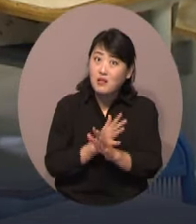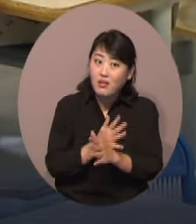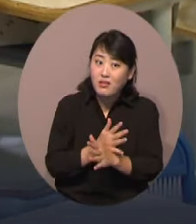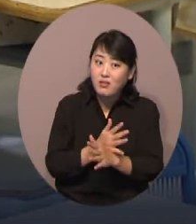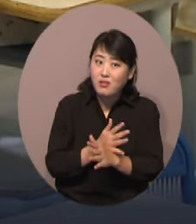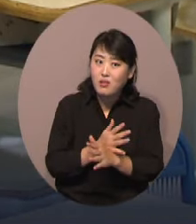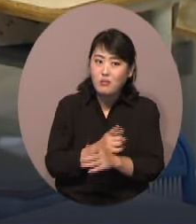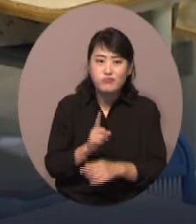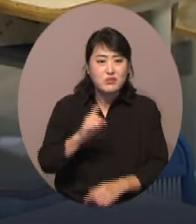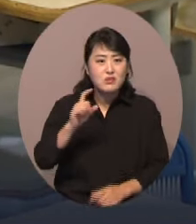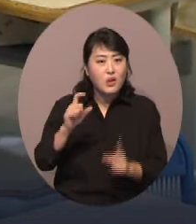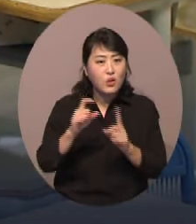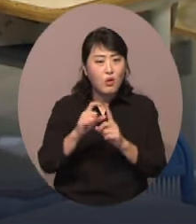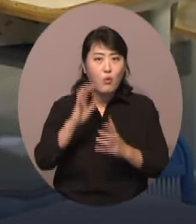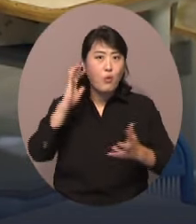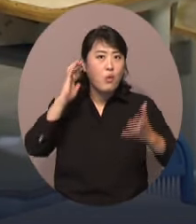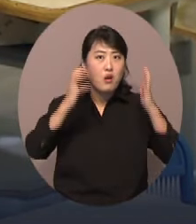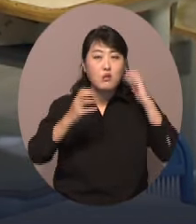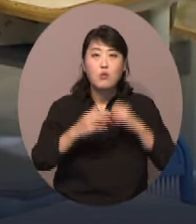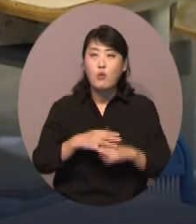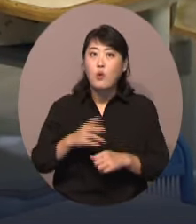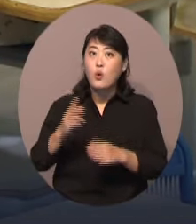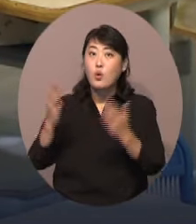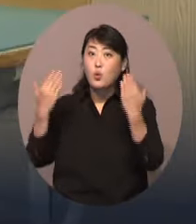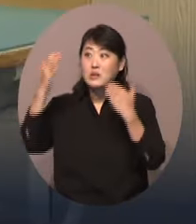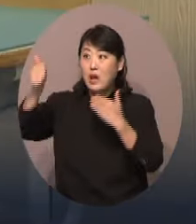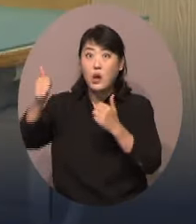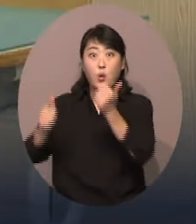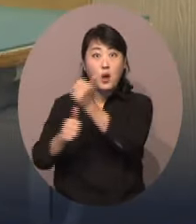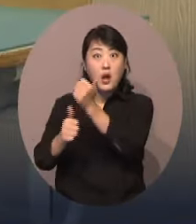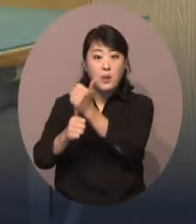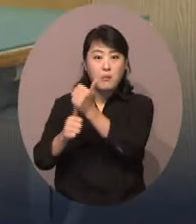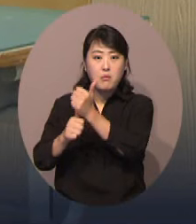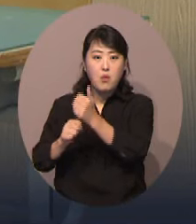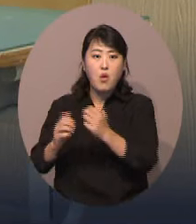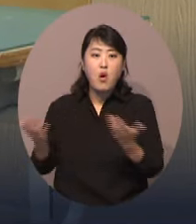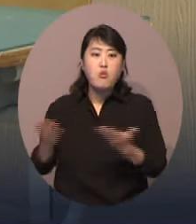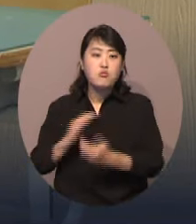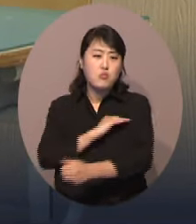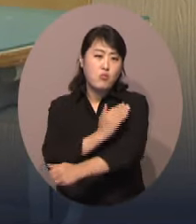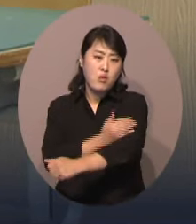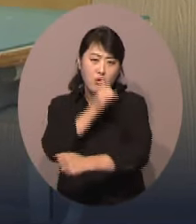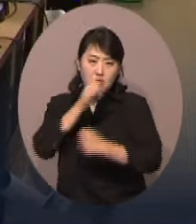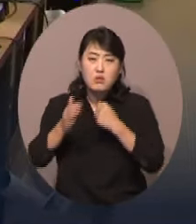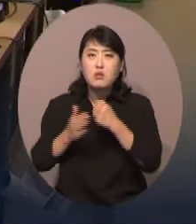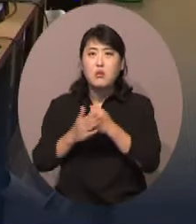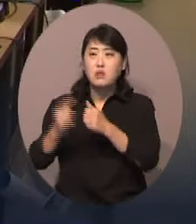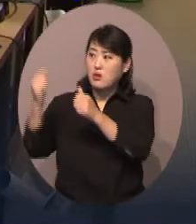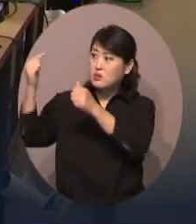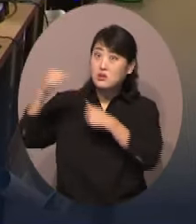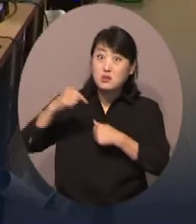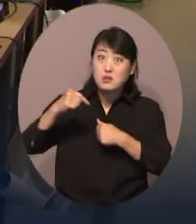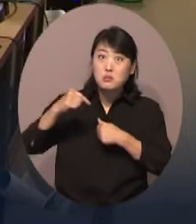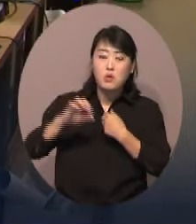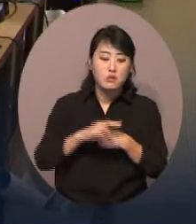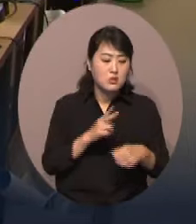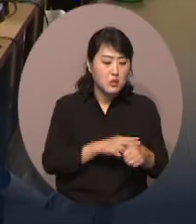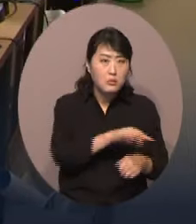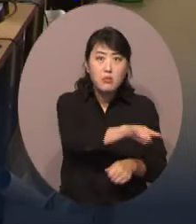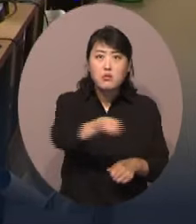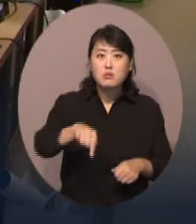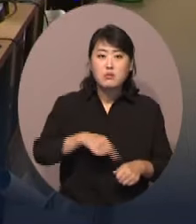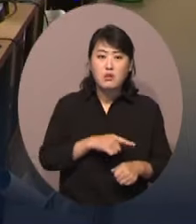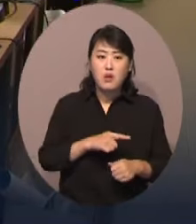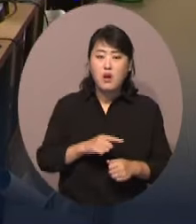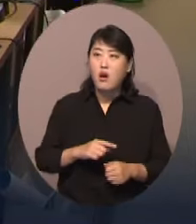개념이지 혼란이 왔었고 교장 교가 생님이 업무 권한이 있으시기 때문에 를 하며 선생님들이